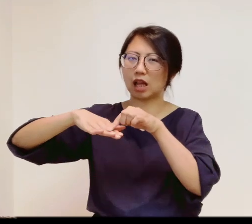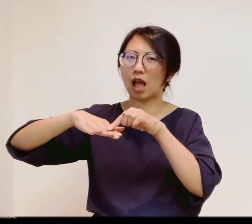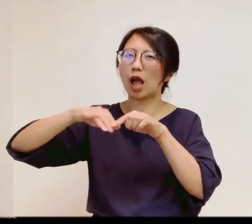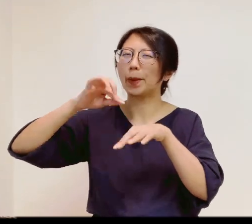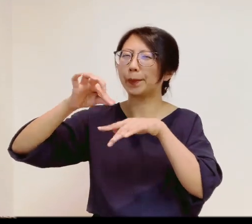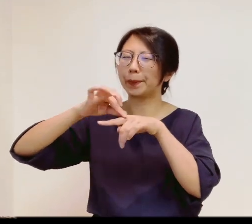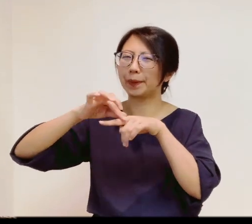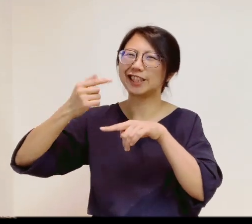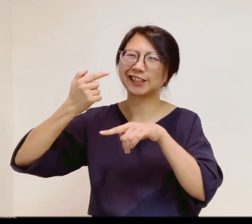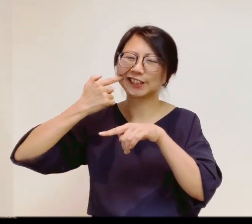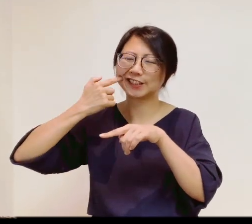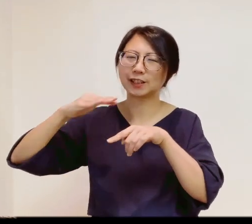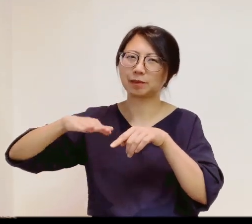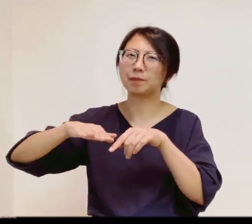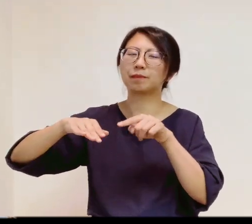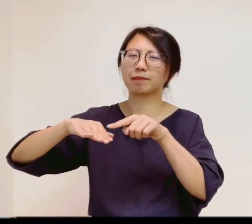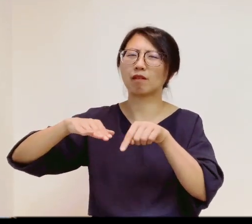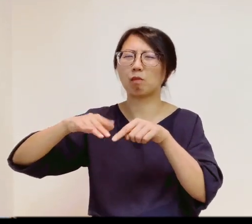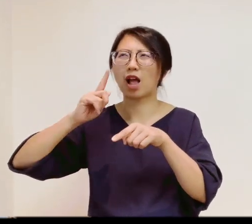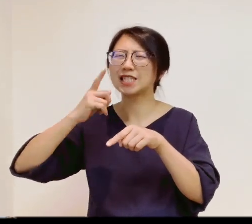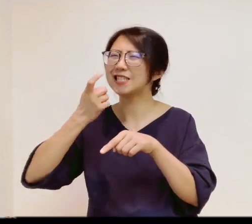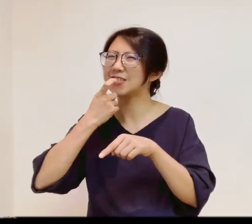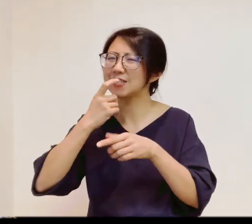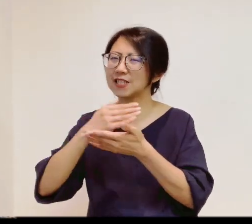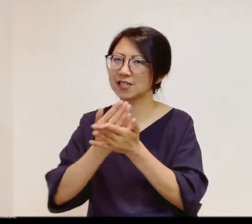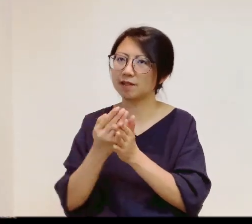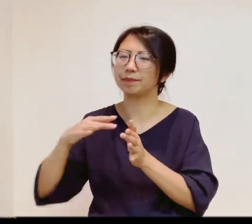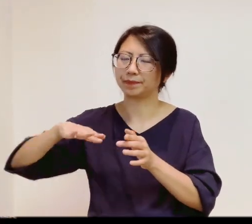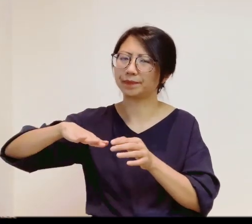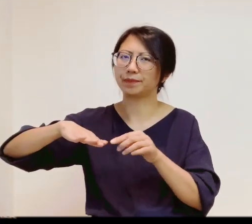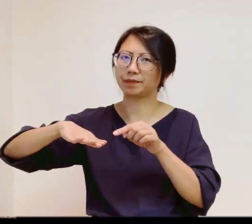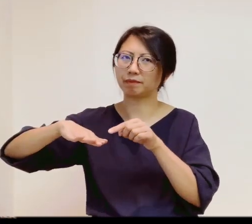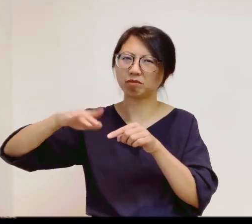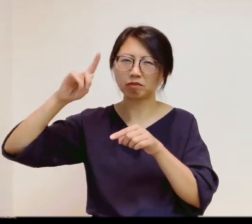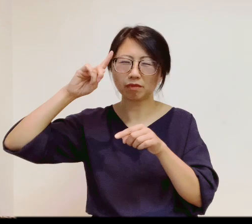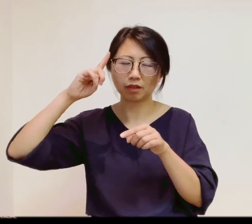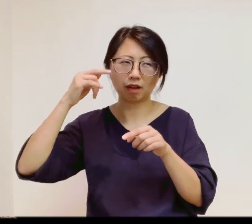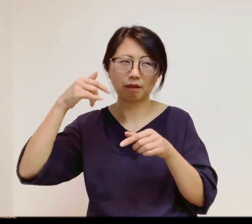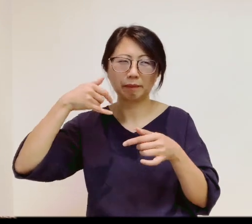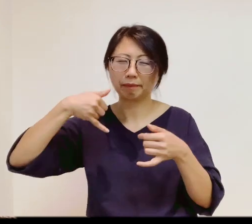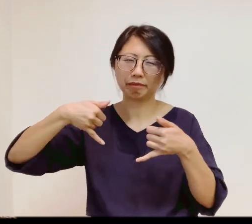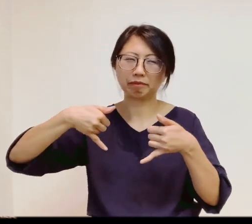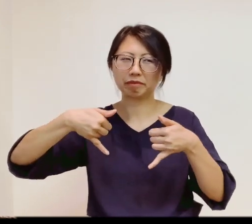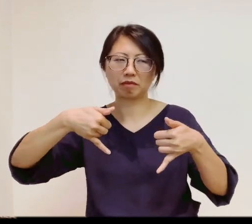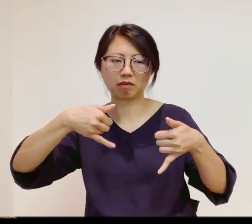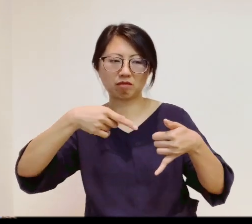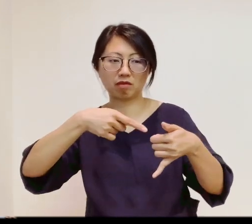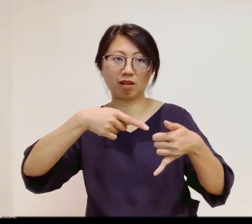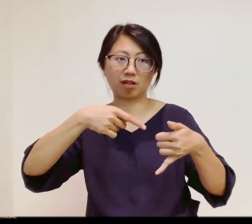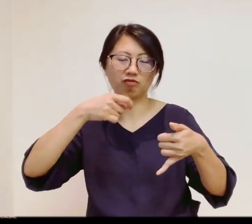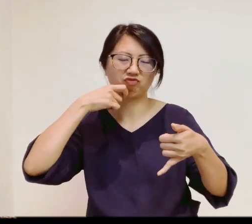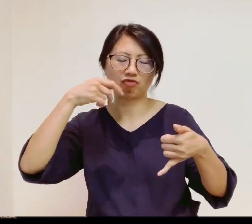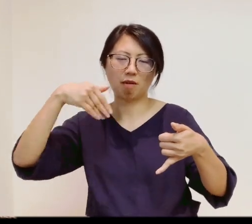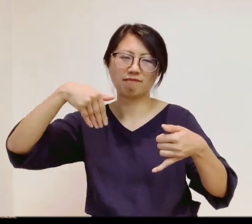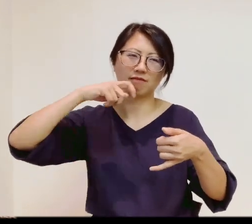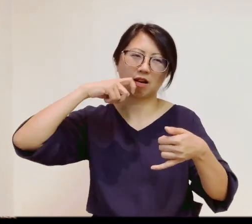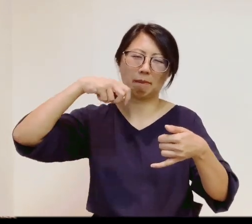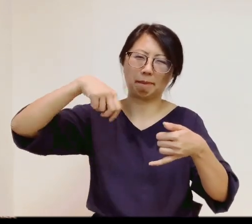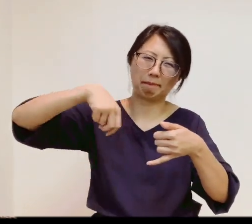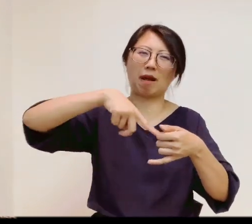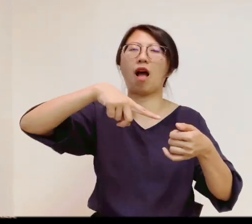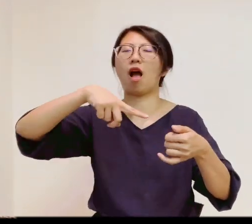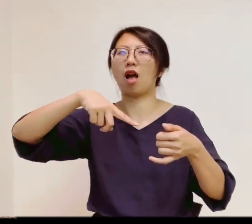咁樣嘅即係猶太人嘅。譬如話佢喺你喺佢前面行嗰陣時候咧，等你啱啱過咗咧，佢就一腳踢落你